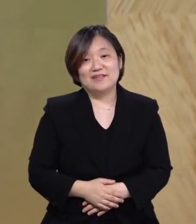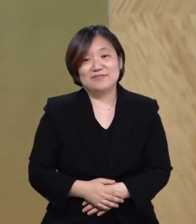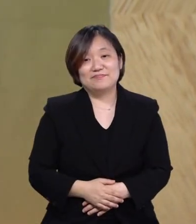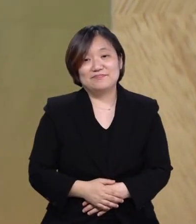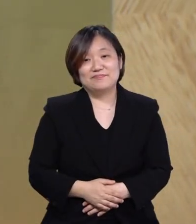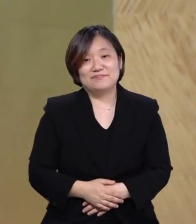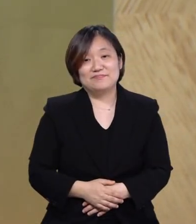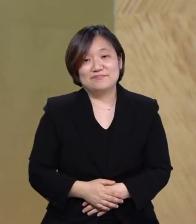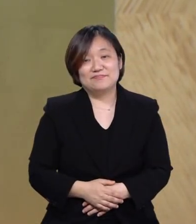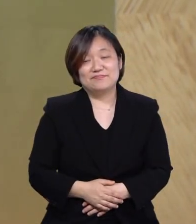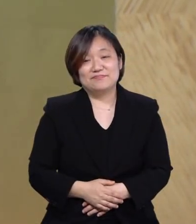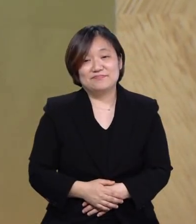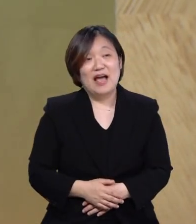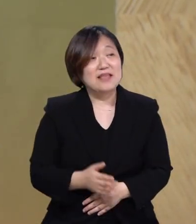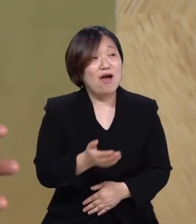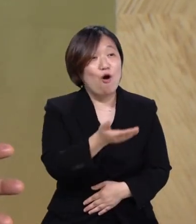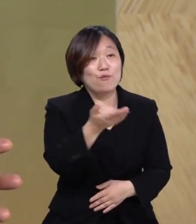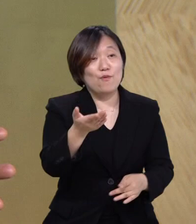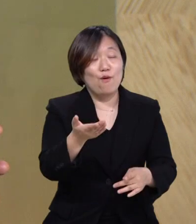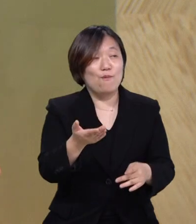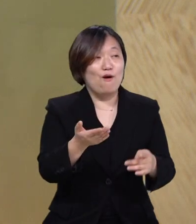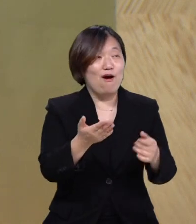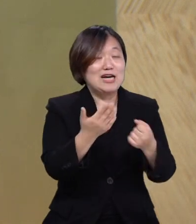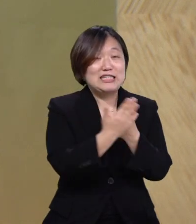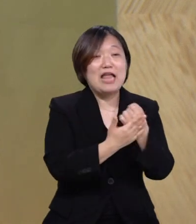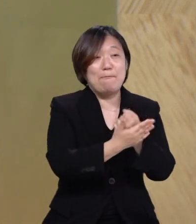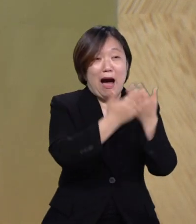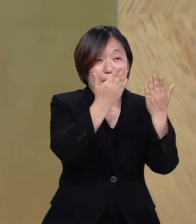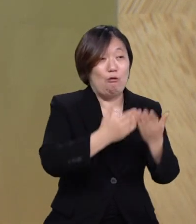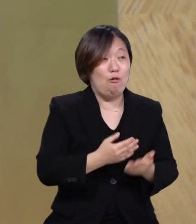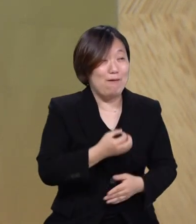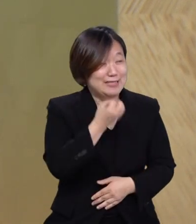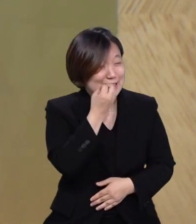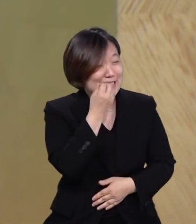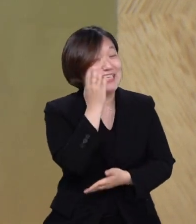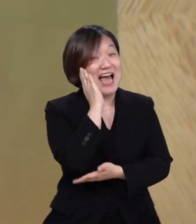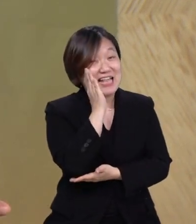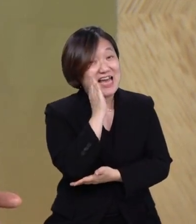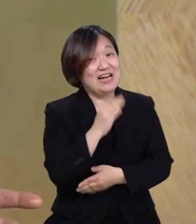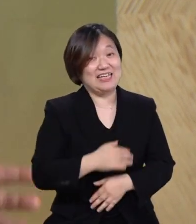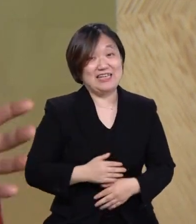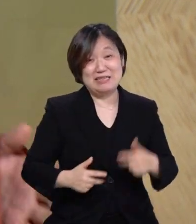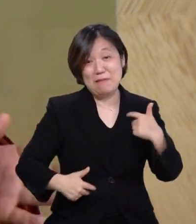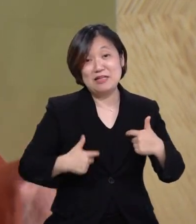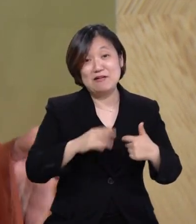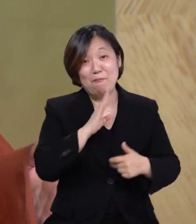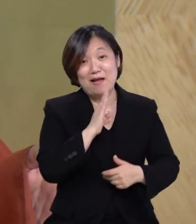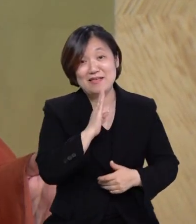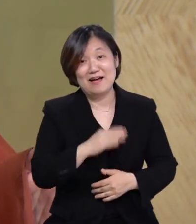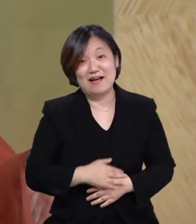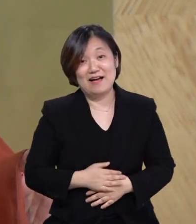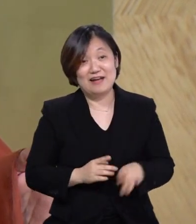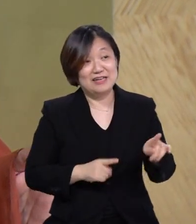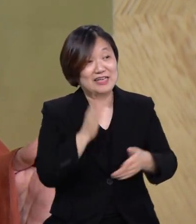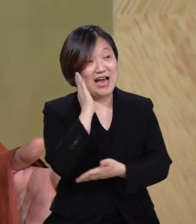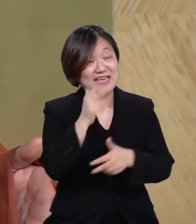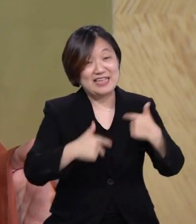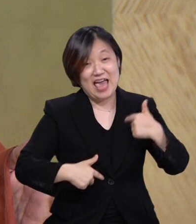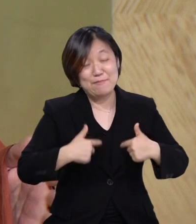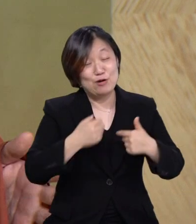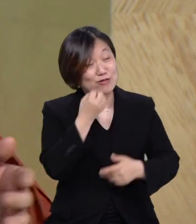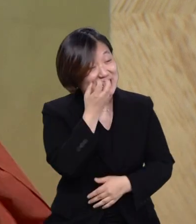요런 제가 여러분들한테 말씀드리는 이런 값이나 영험 이야기가 재밌거든요 사실 재밌잖아요